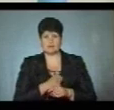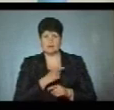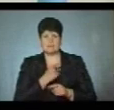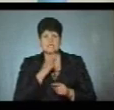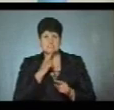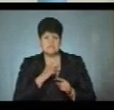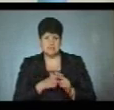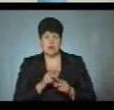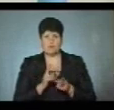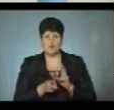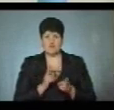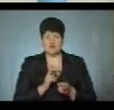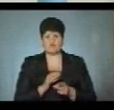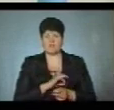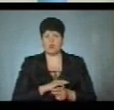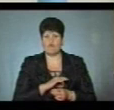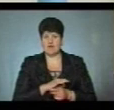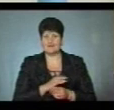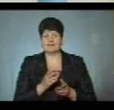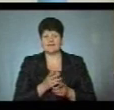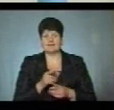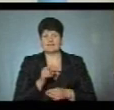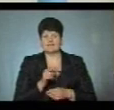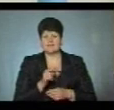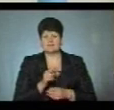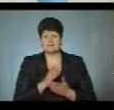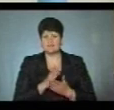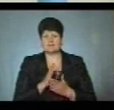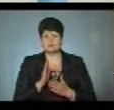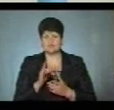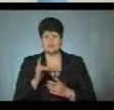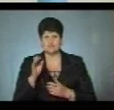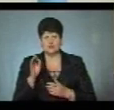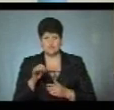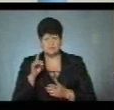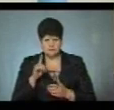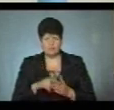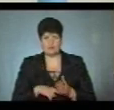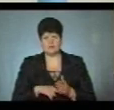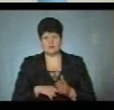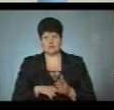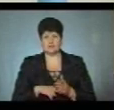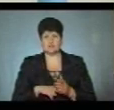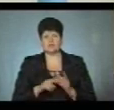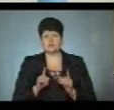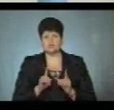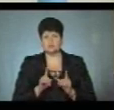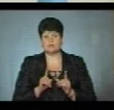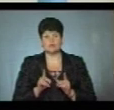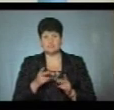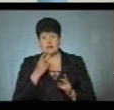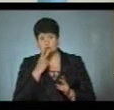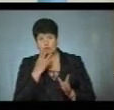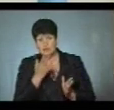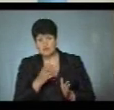медсестер, поварів, вихователів, яких він має бути на 100% впевнений, тому що, знову ж таки, десь не